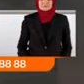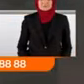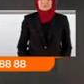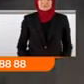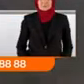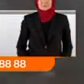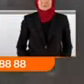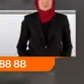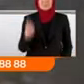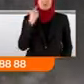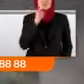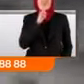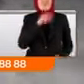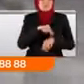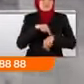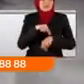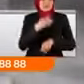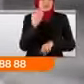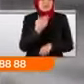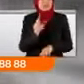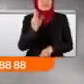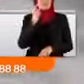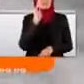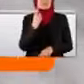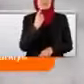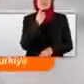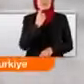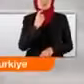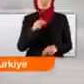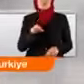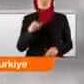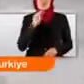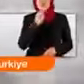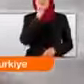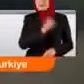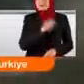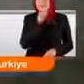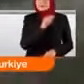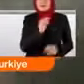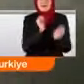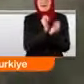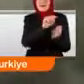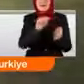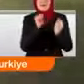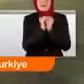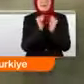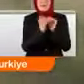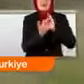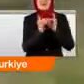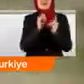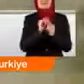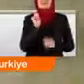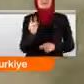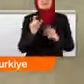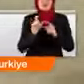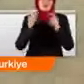Ben dün öğle saatleriydi 71 yaşındaki pumpul Karademir ailesiyle birlikte Artvin Şavşat'ta dağlık